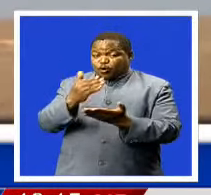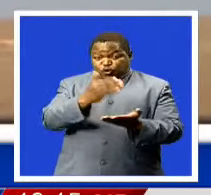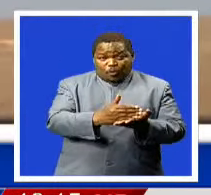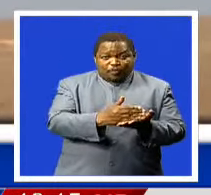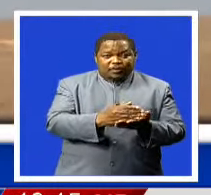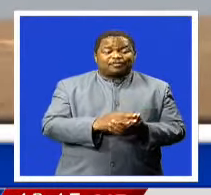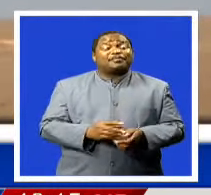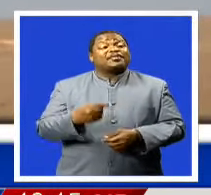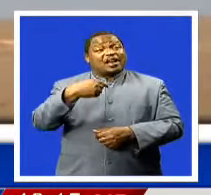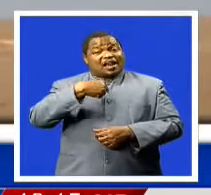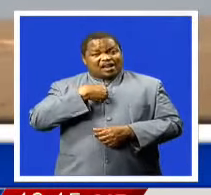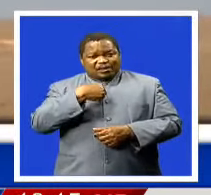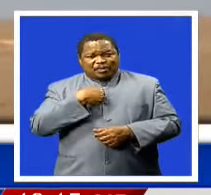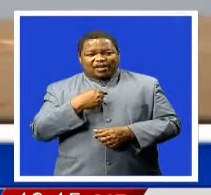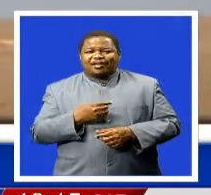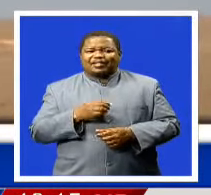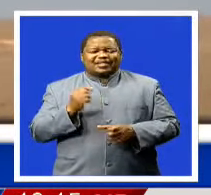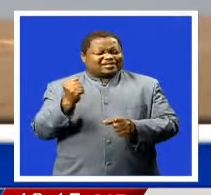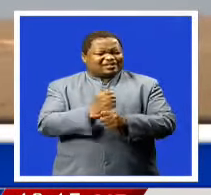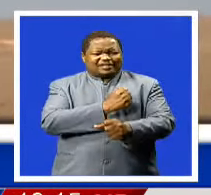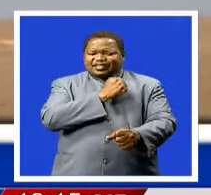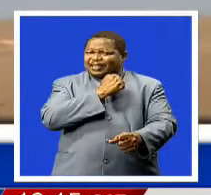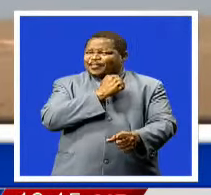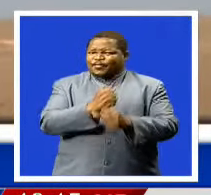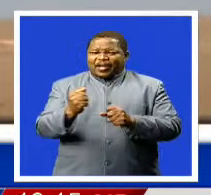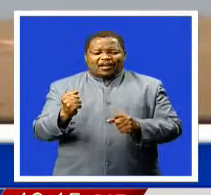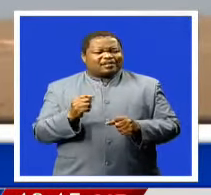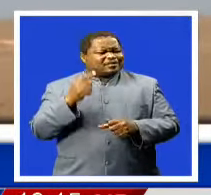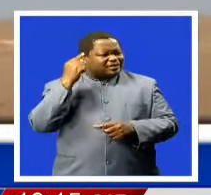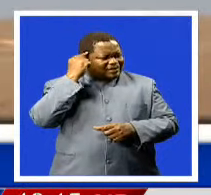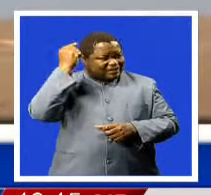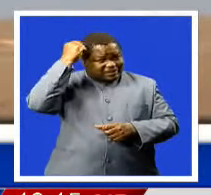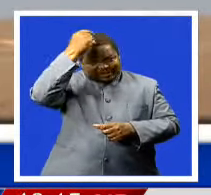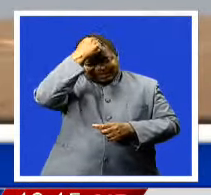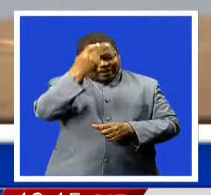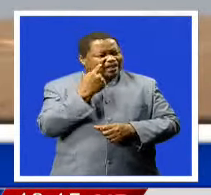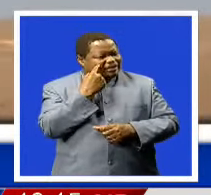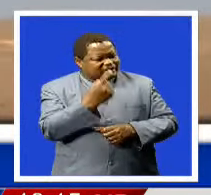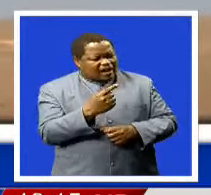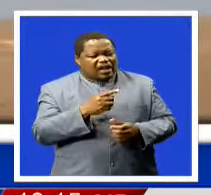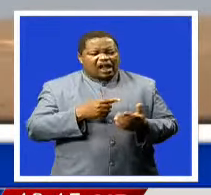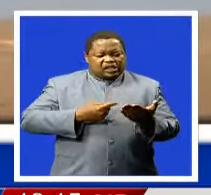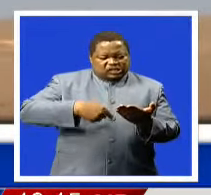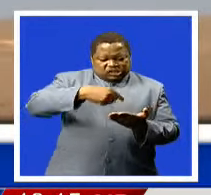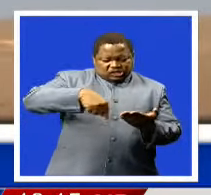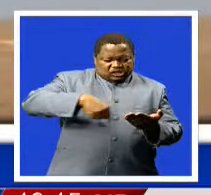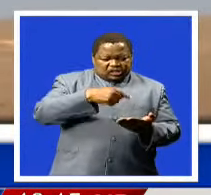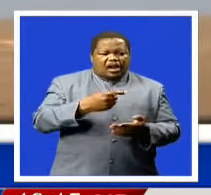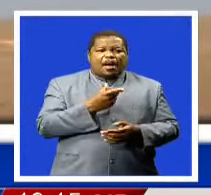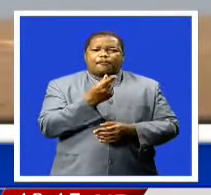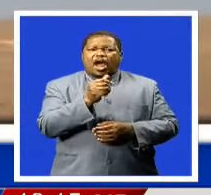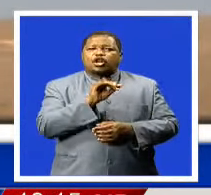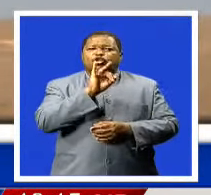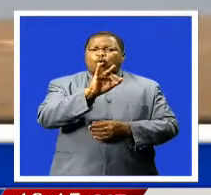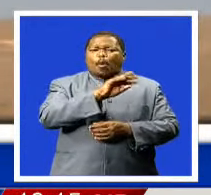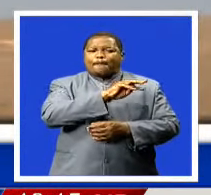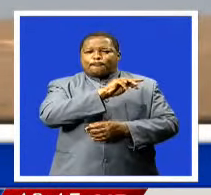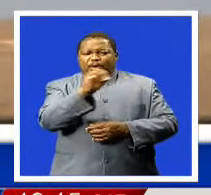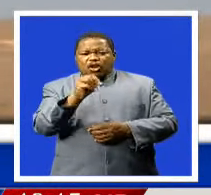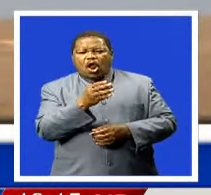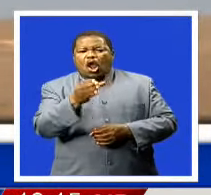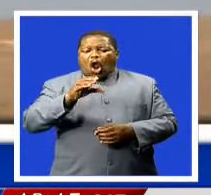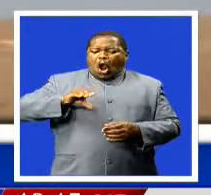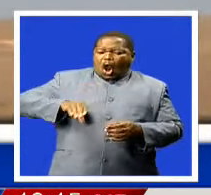isayine khona ithole bo 2 million wathwathi angikwati lokho koja ke umhlaba wonke inkosi